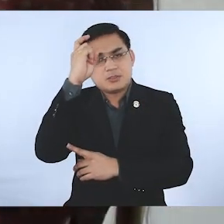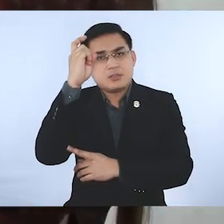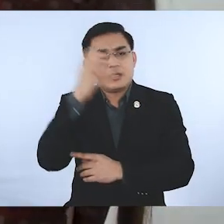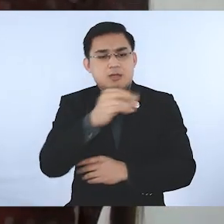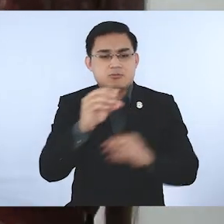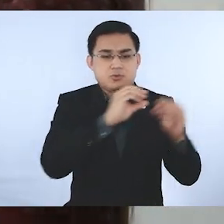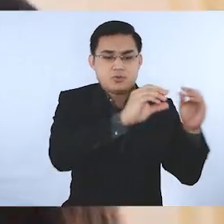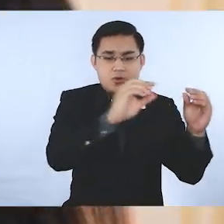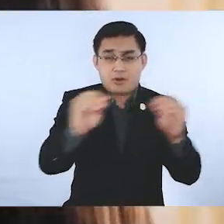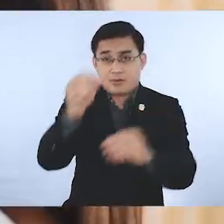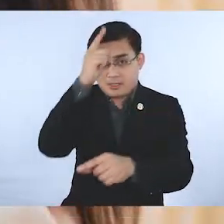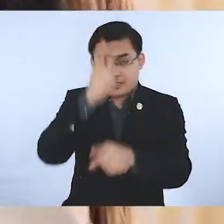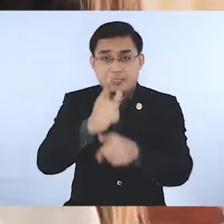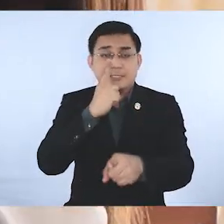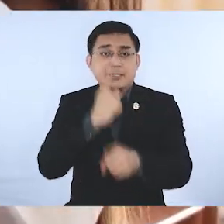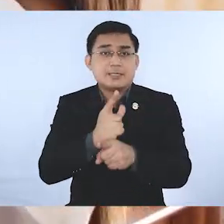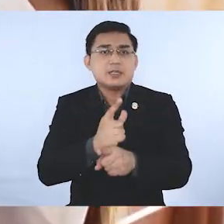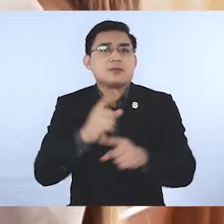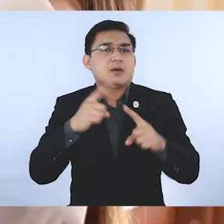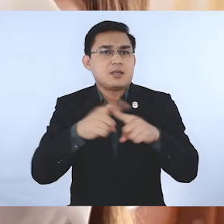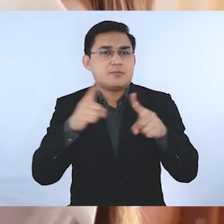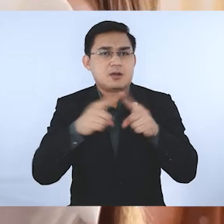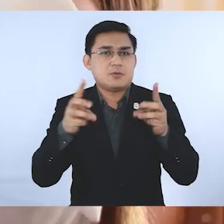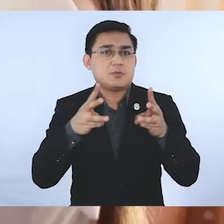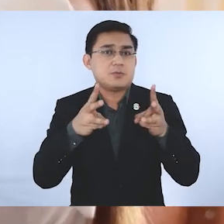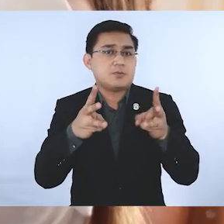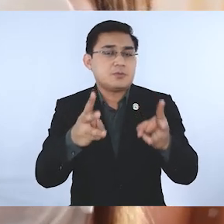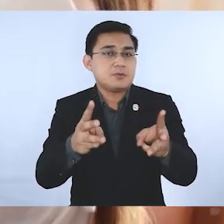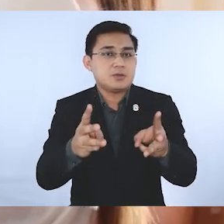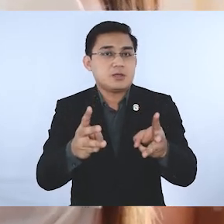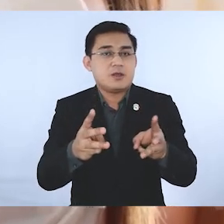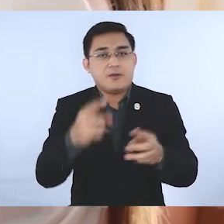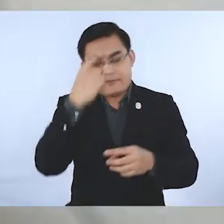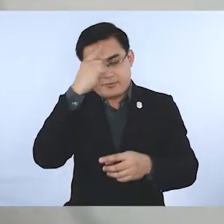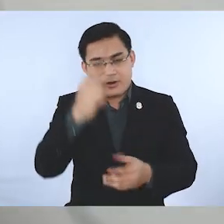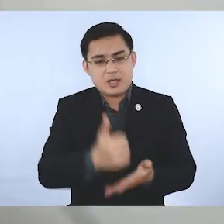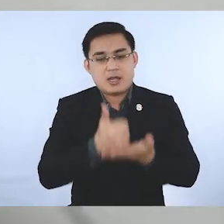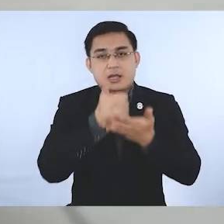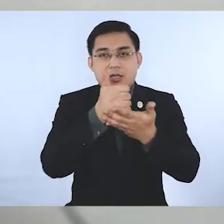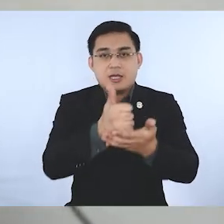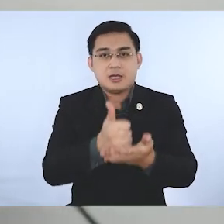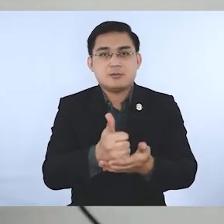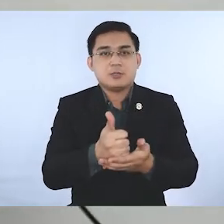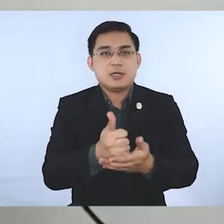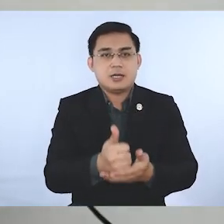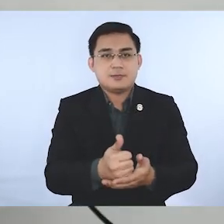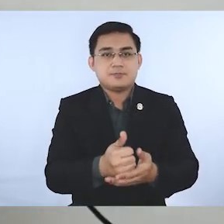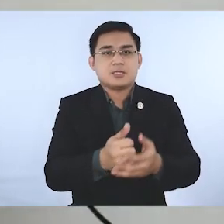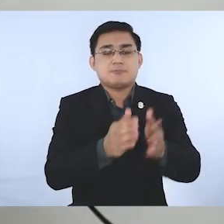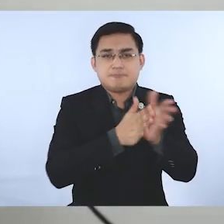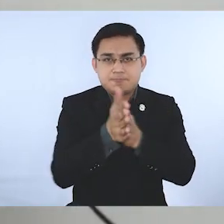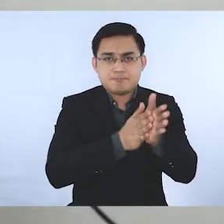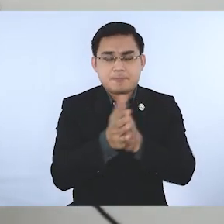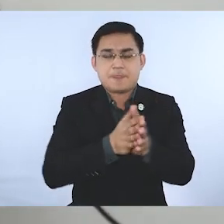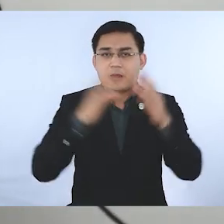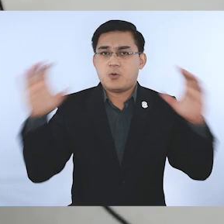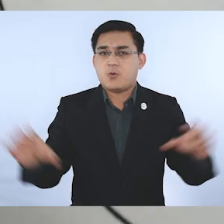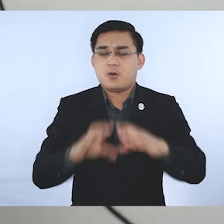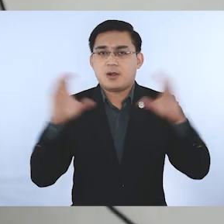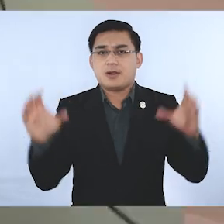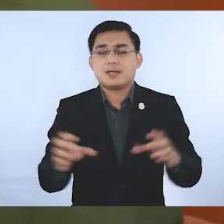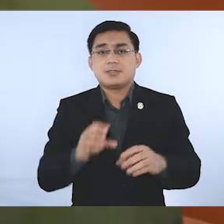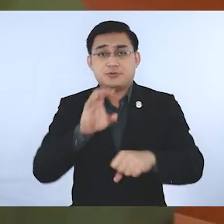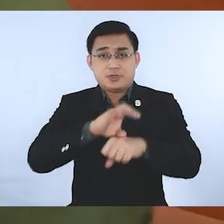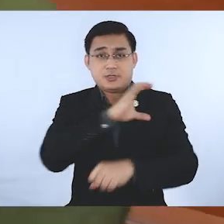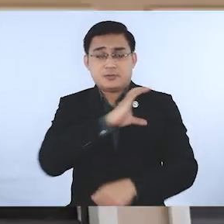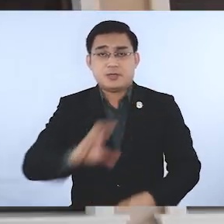mga kapatid sa iba't ibang larangan upang makatulong sa patuloy na pinaigting ng mga gawain sa loob ng Iglesia Ni